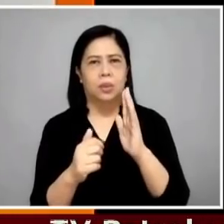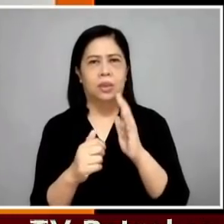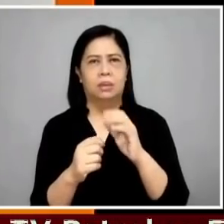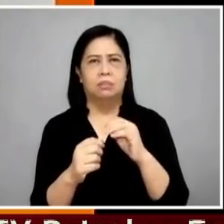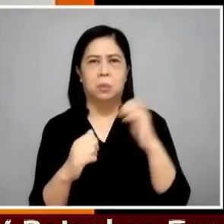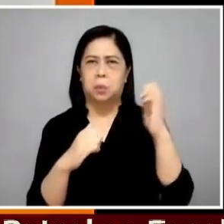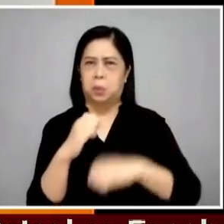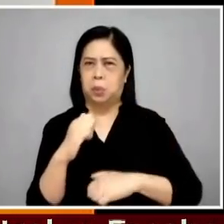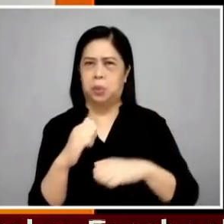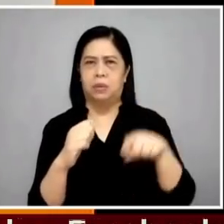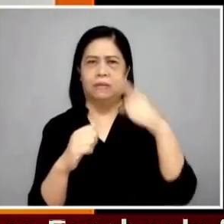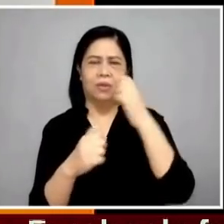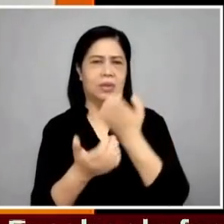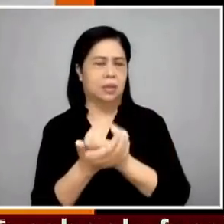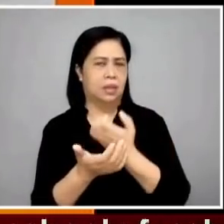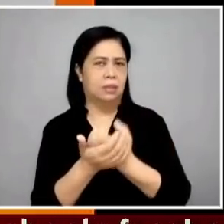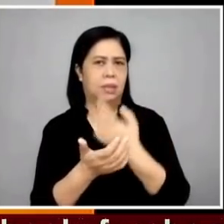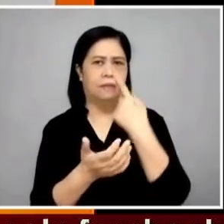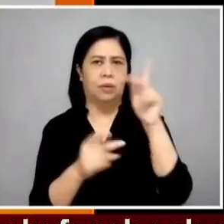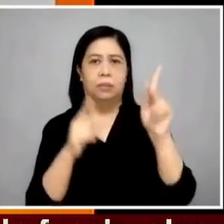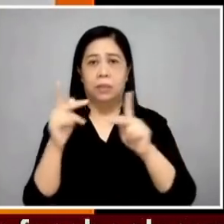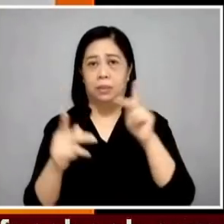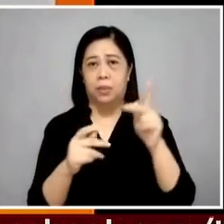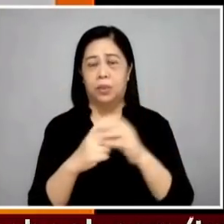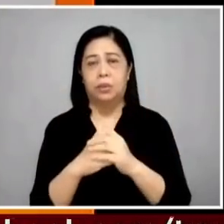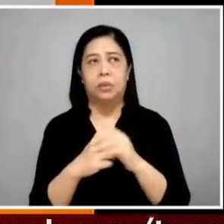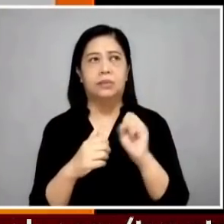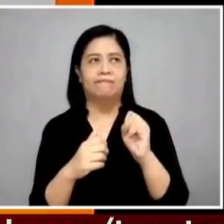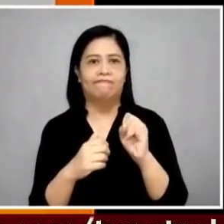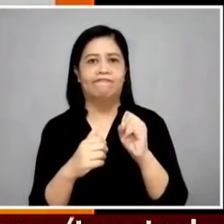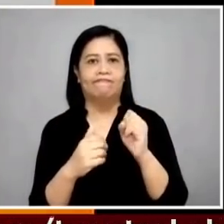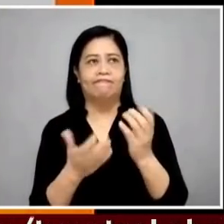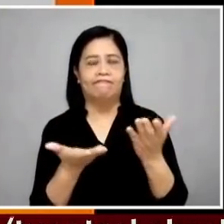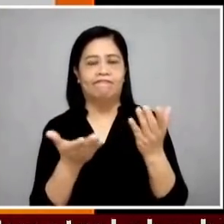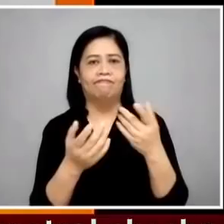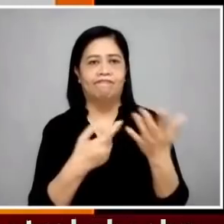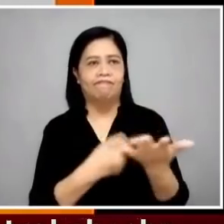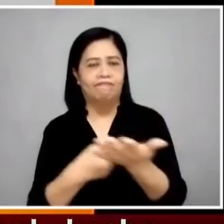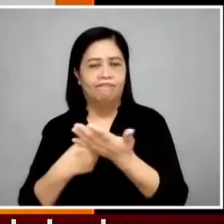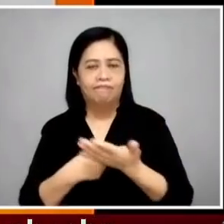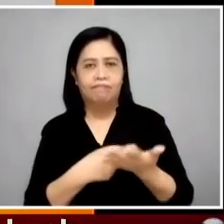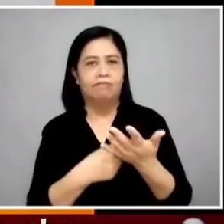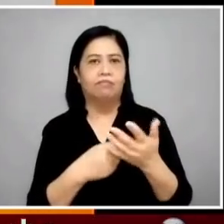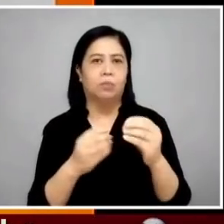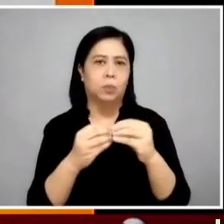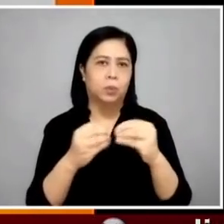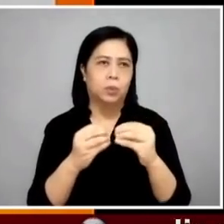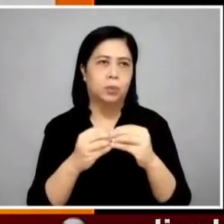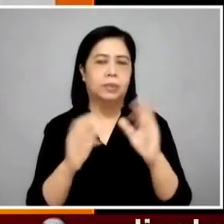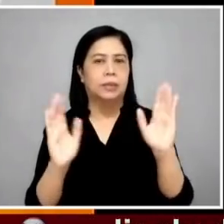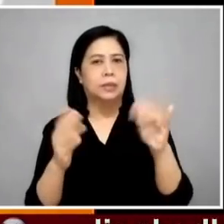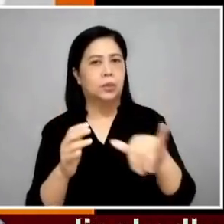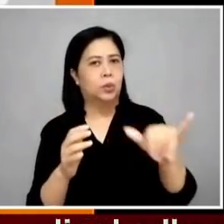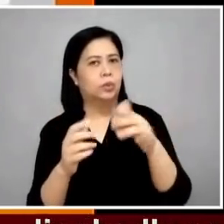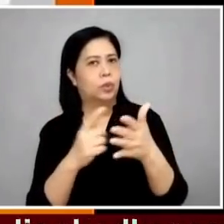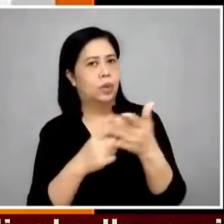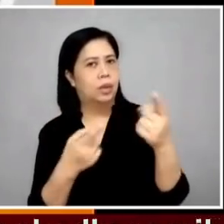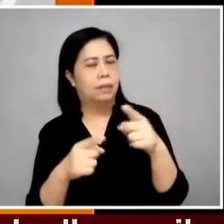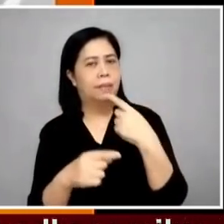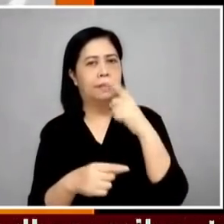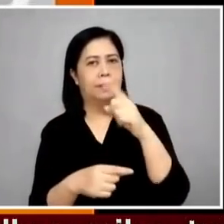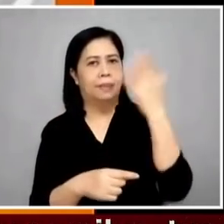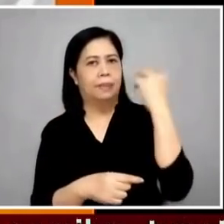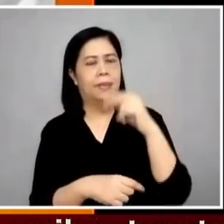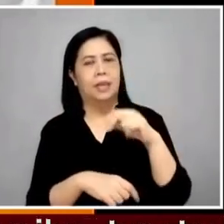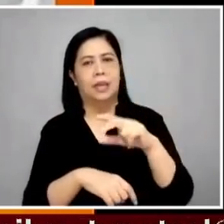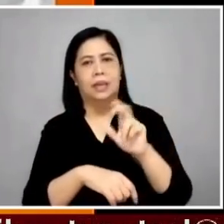for the economy and for the people. So upon re-deliberation, just like with what was imposed in Naga